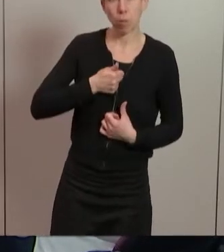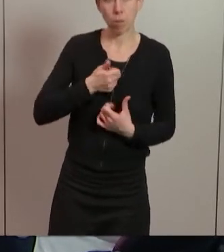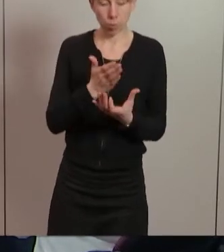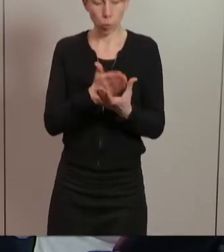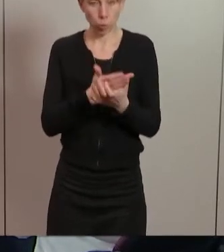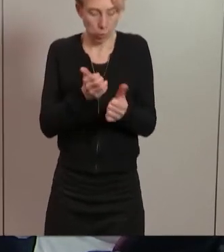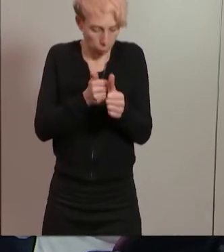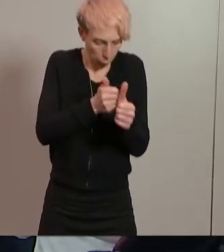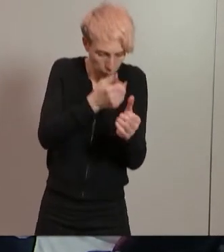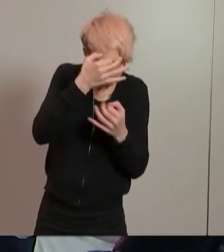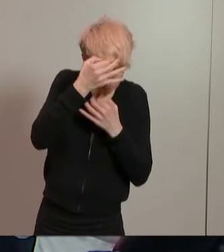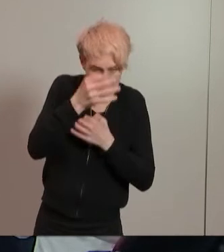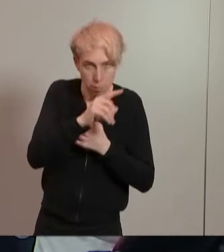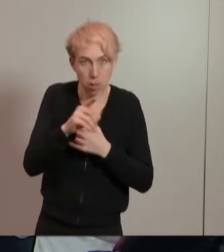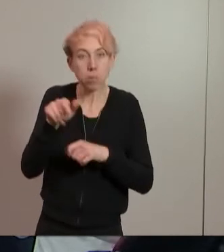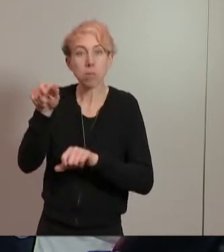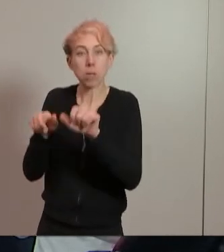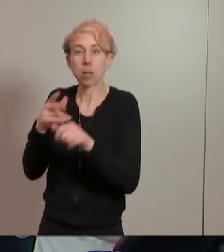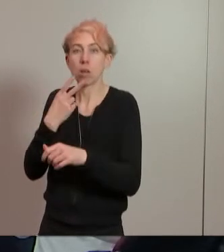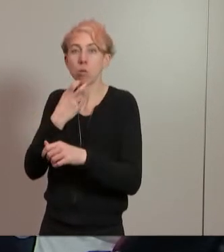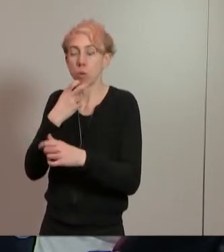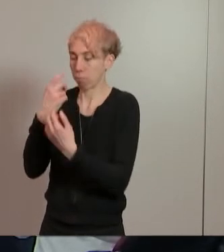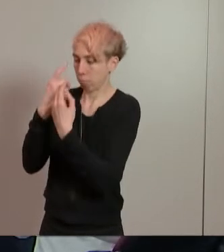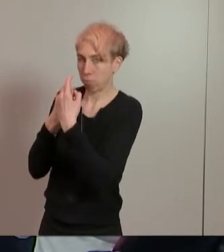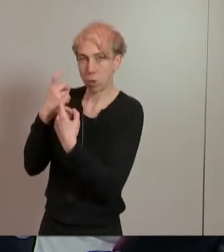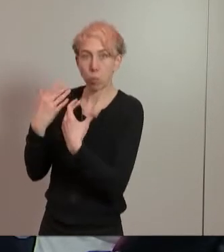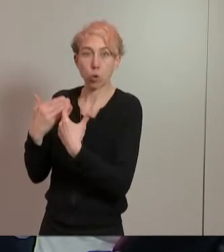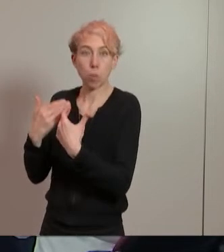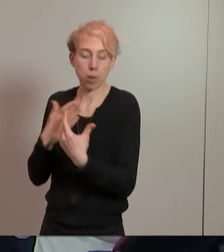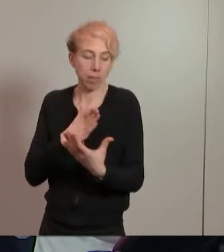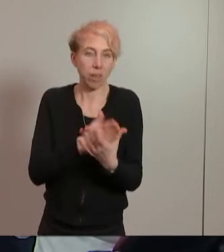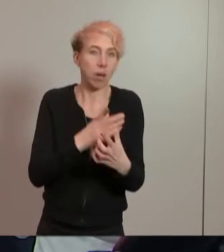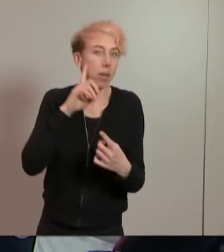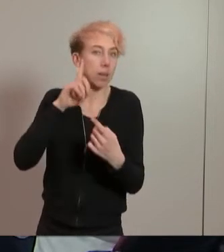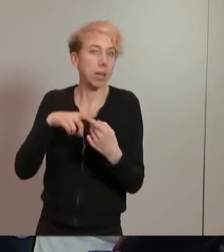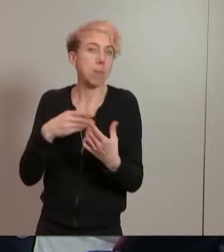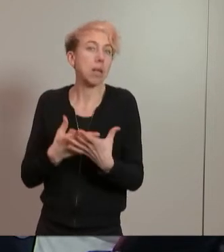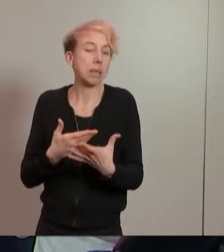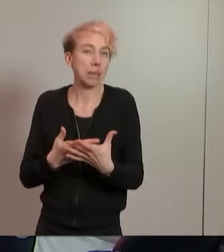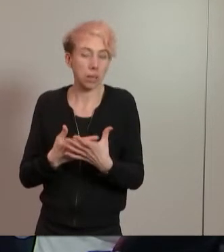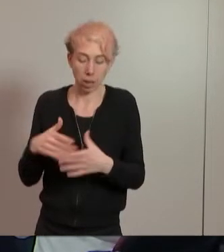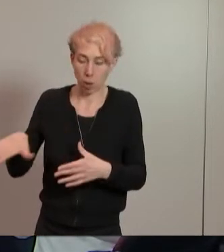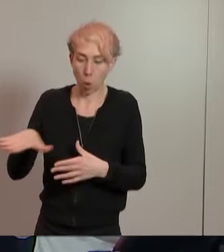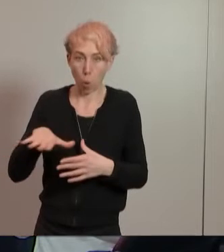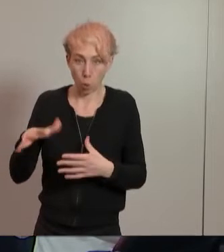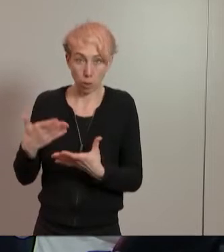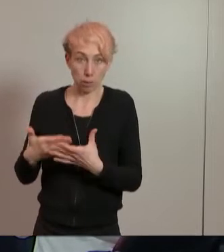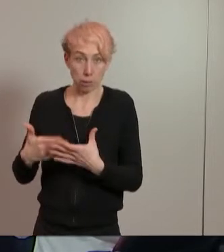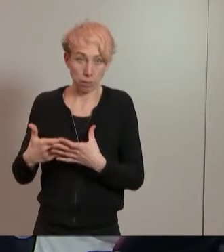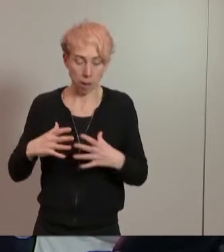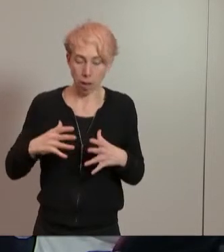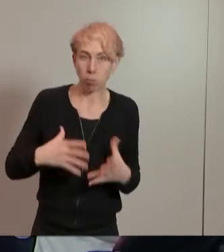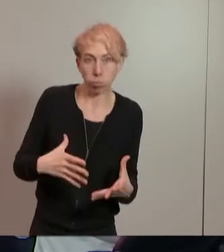avec précision, mais des citoyens m'ont demandé en fait d'intervenir sur ça. Donc des citoyens qui s'étaient impliqués justement dans cette démarche